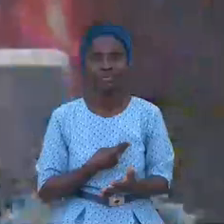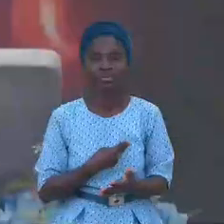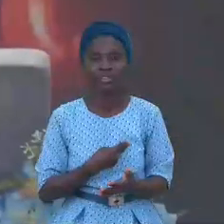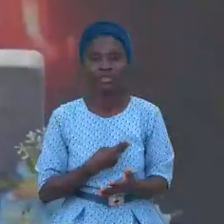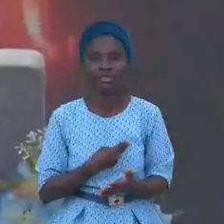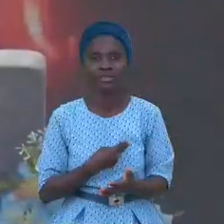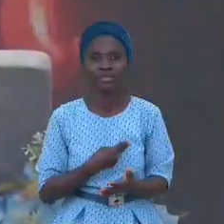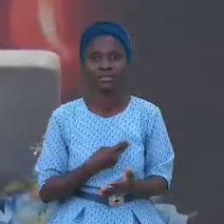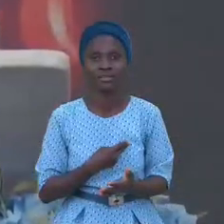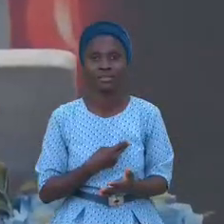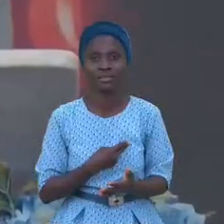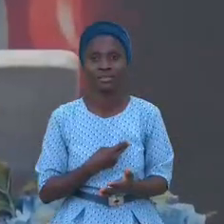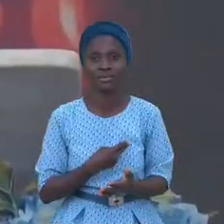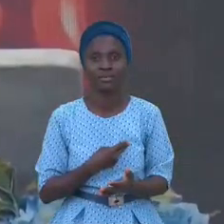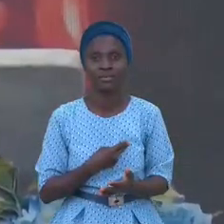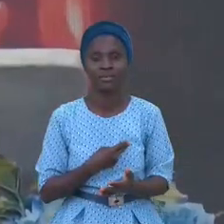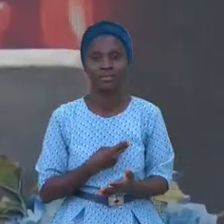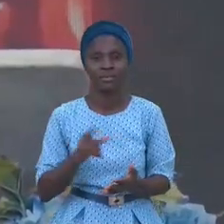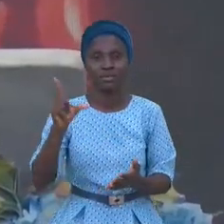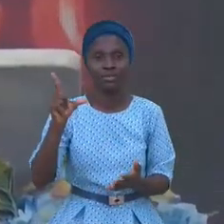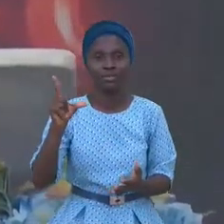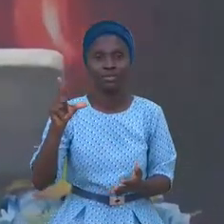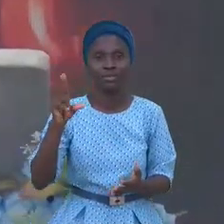On nous dit en Luc,